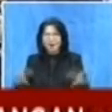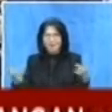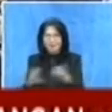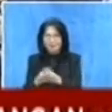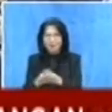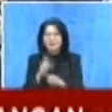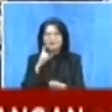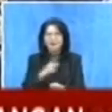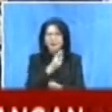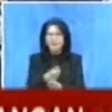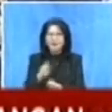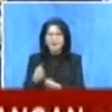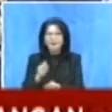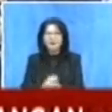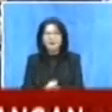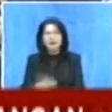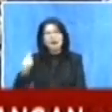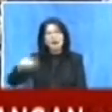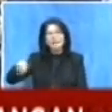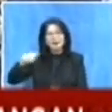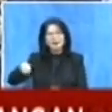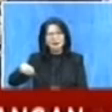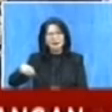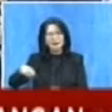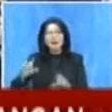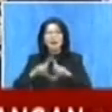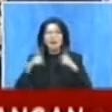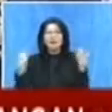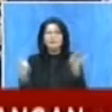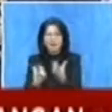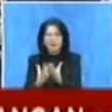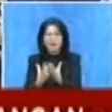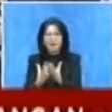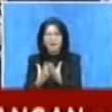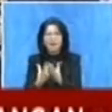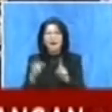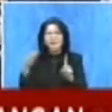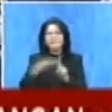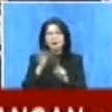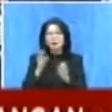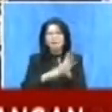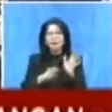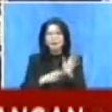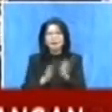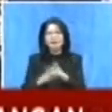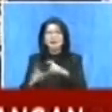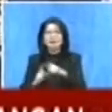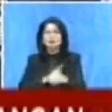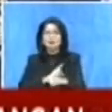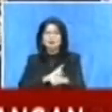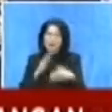pendanaan antara kementerian, lembaga, BUMN, dan swasta akan